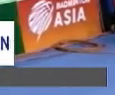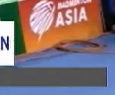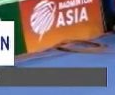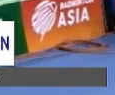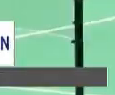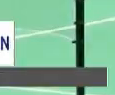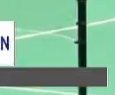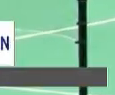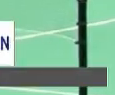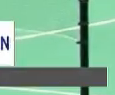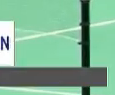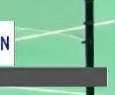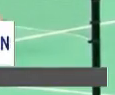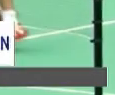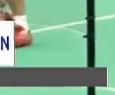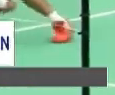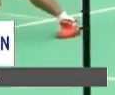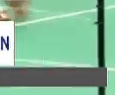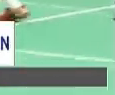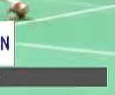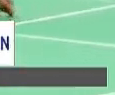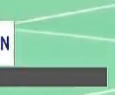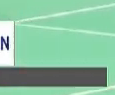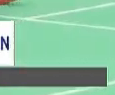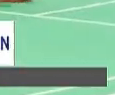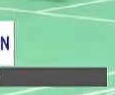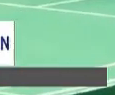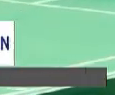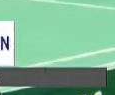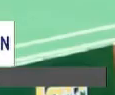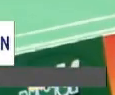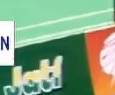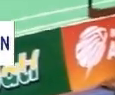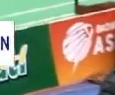Norza tetap bangga tepati sasaran pusingan akhir Piala Thomas.